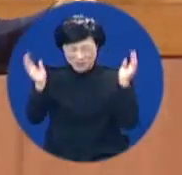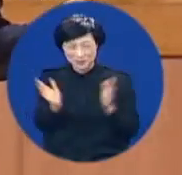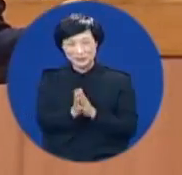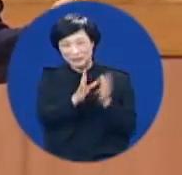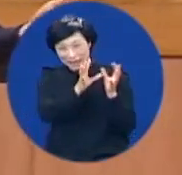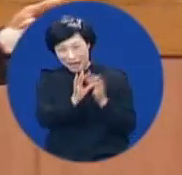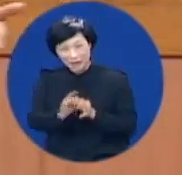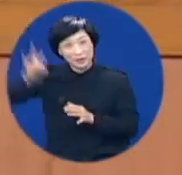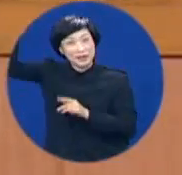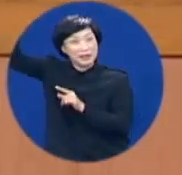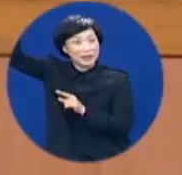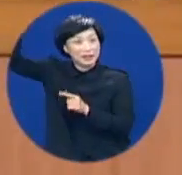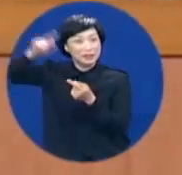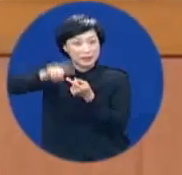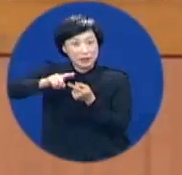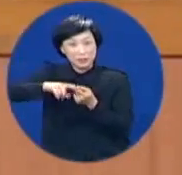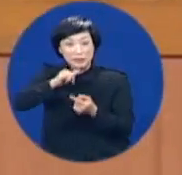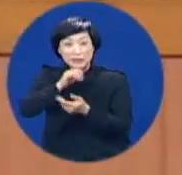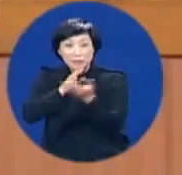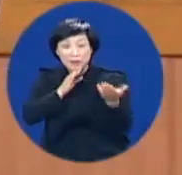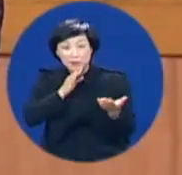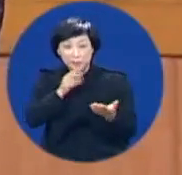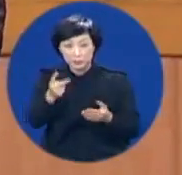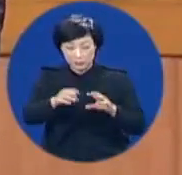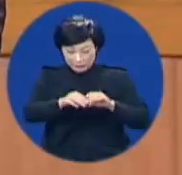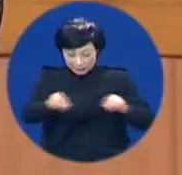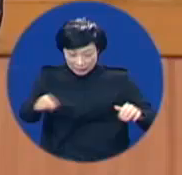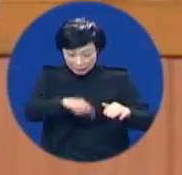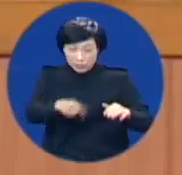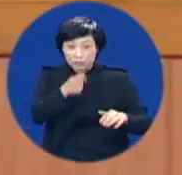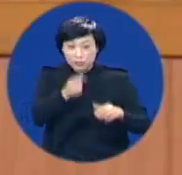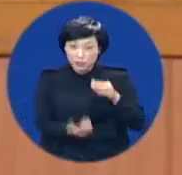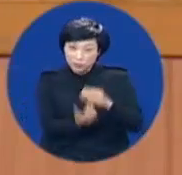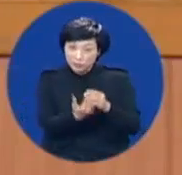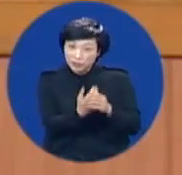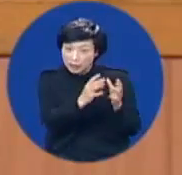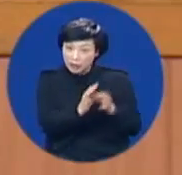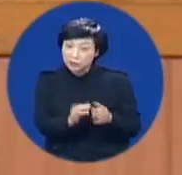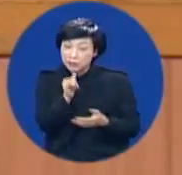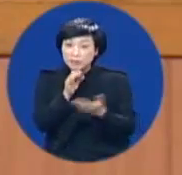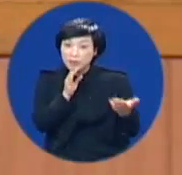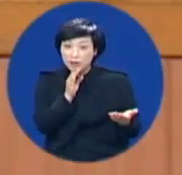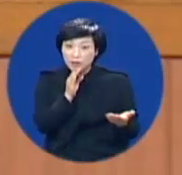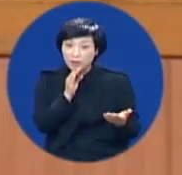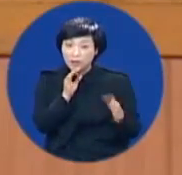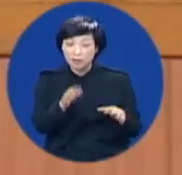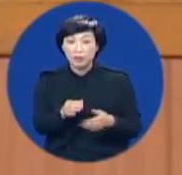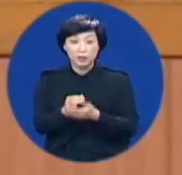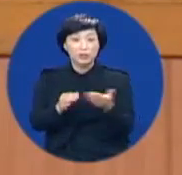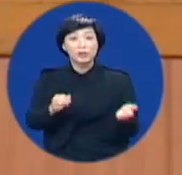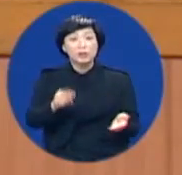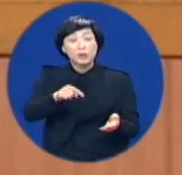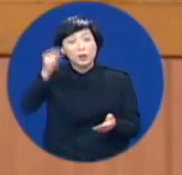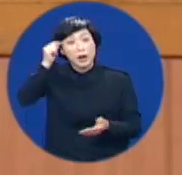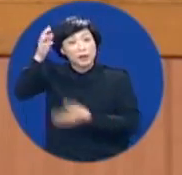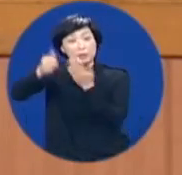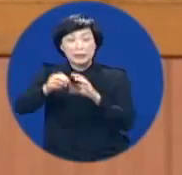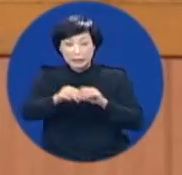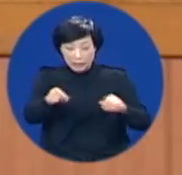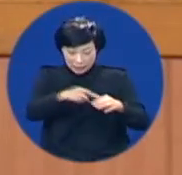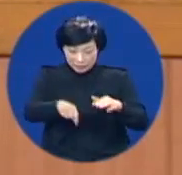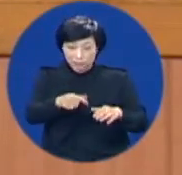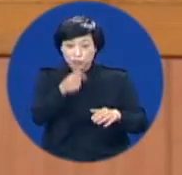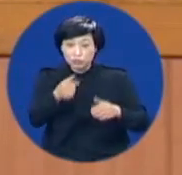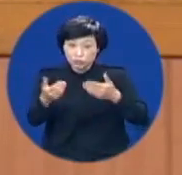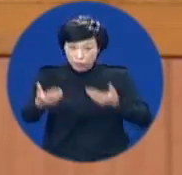향해서 떠 있어요. 네, 땅 속에서 물이 샘솟는 물도 하나님이 땅 속에 묻어놓고 우리가